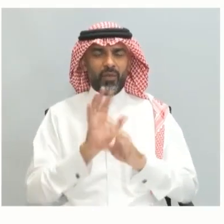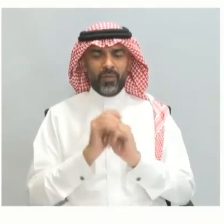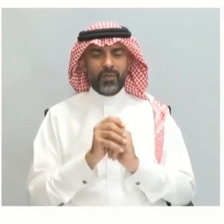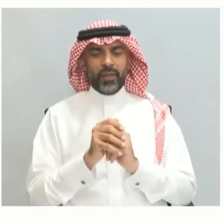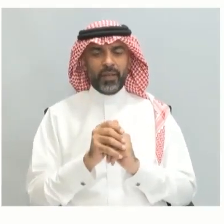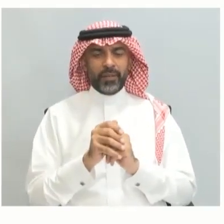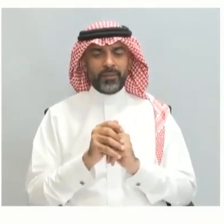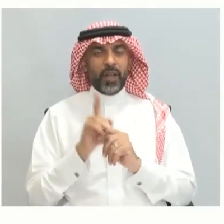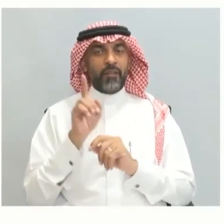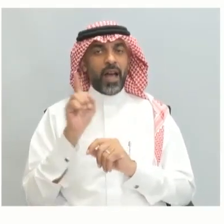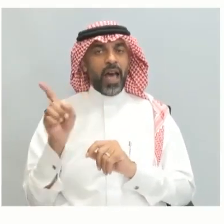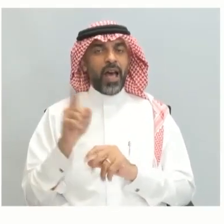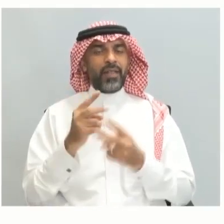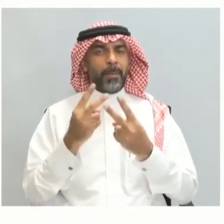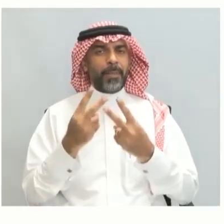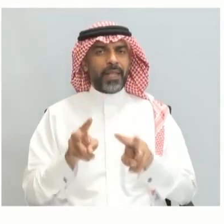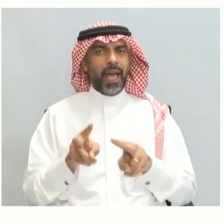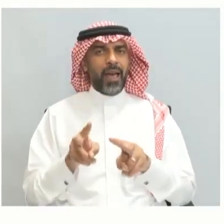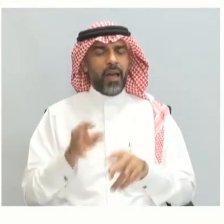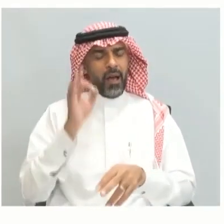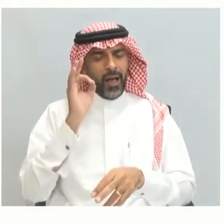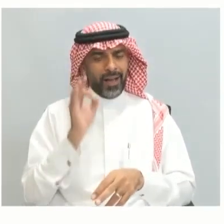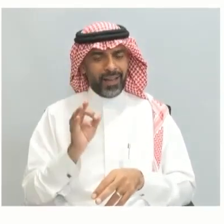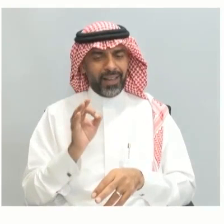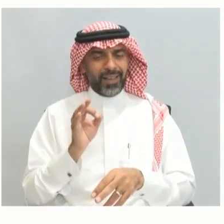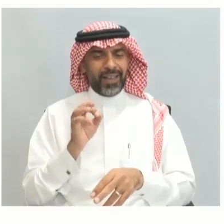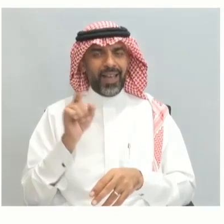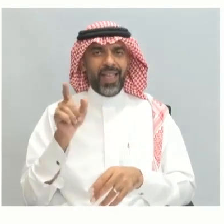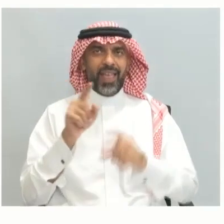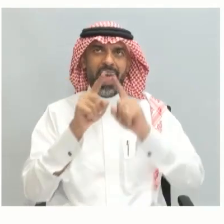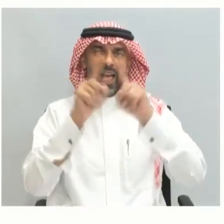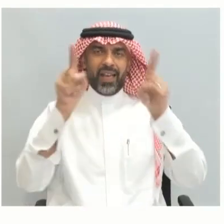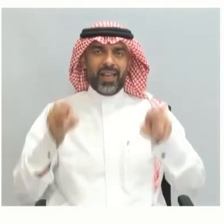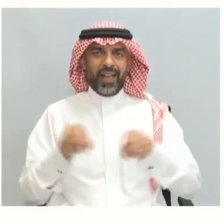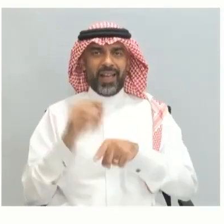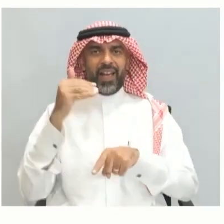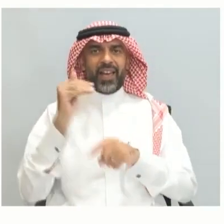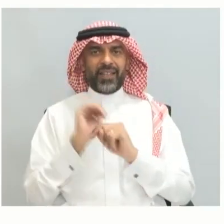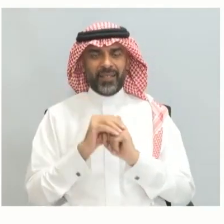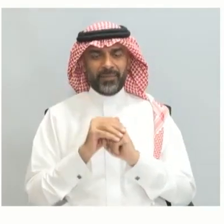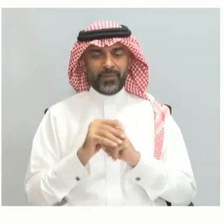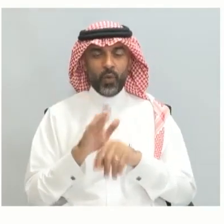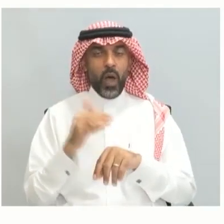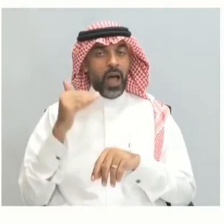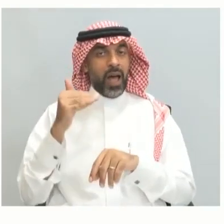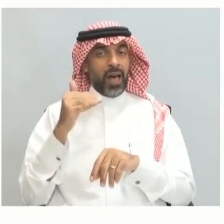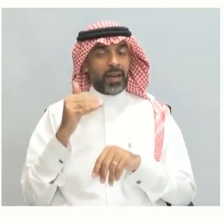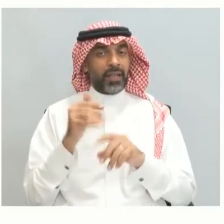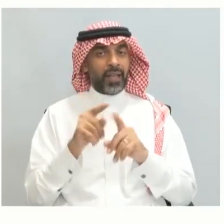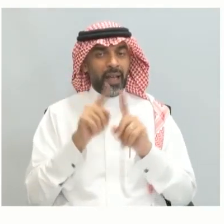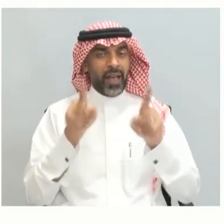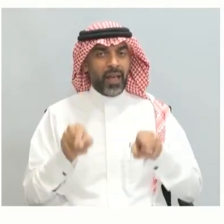هي البدايه الحقيقيه لماذا للخريطه والخريطه بمعناها ابنائي